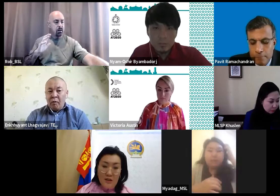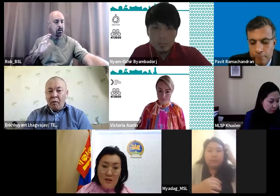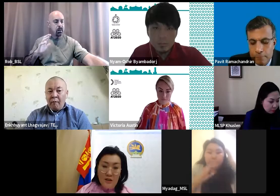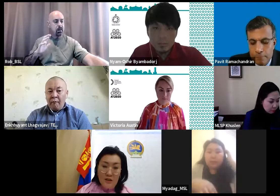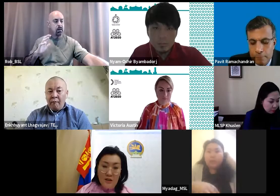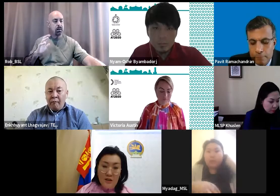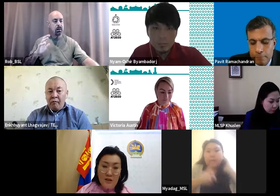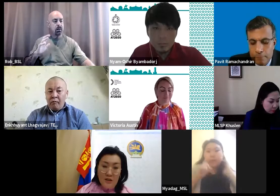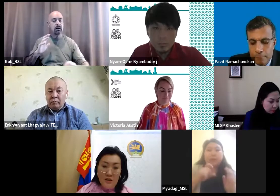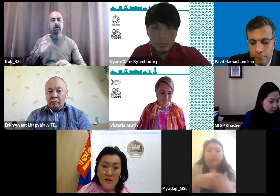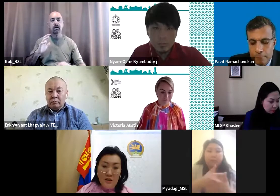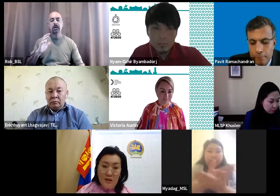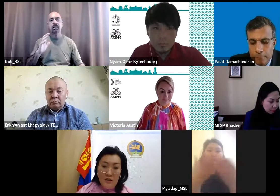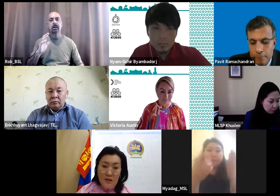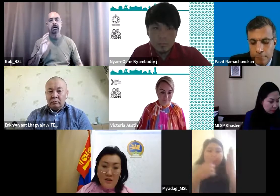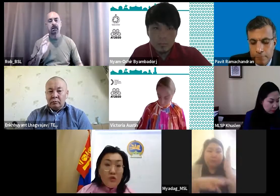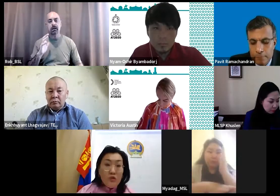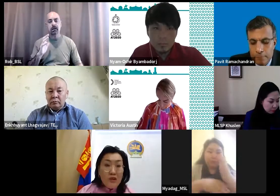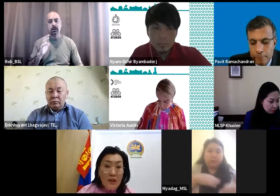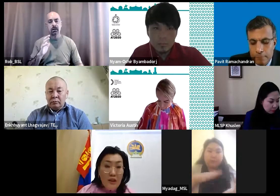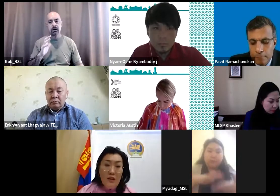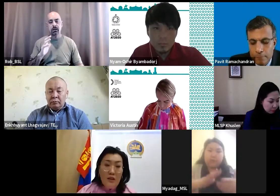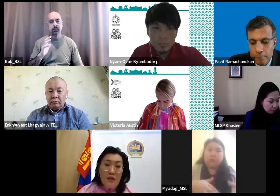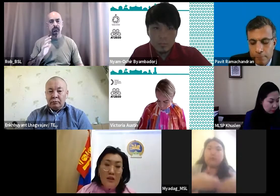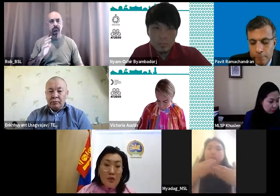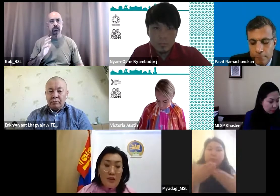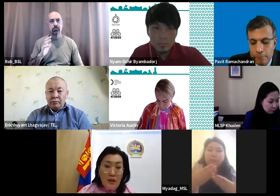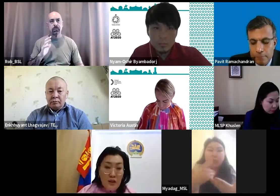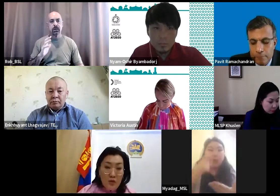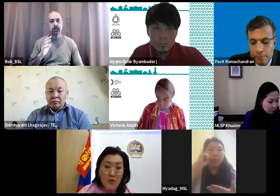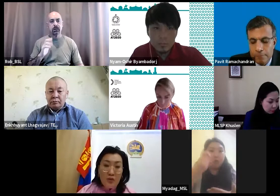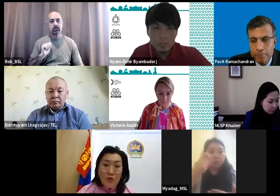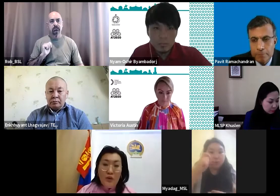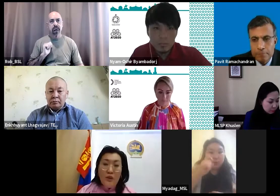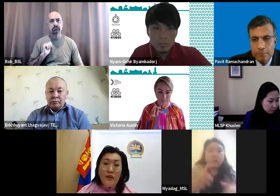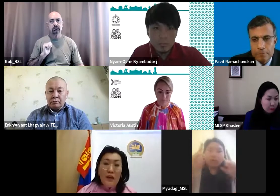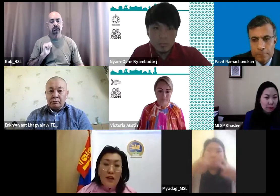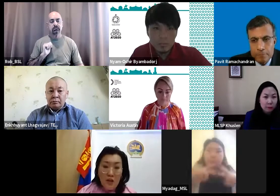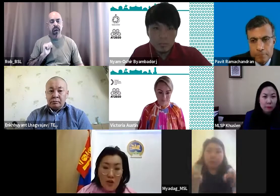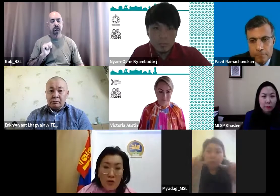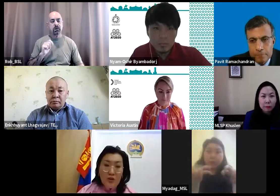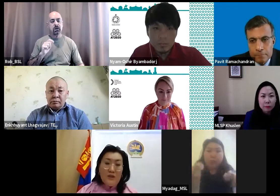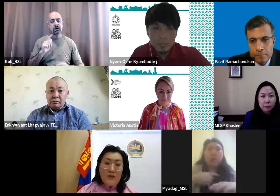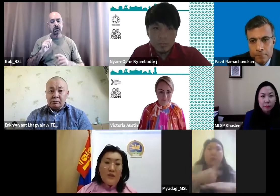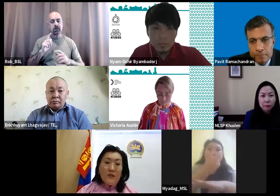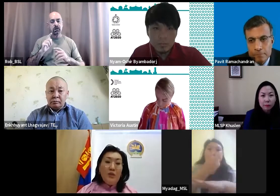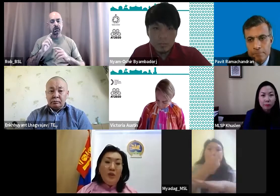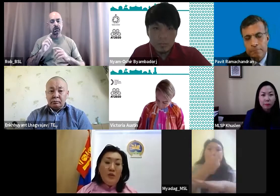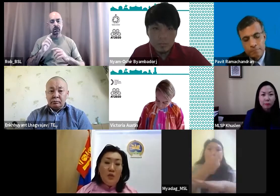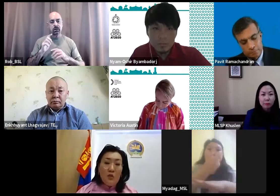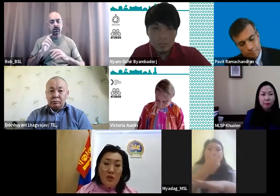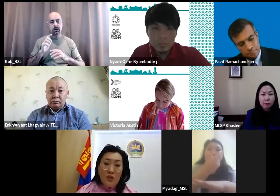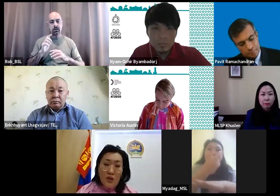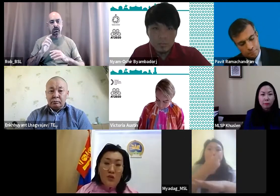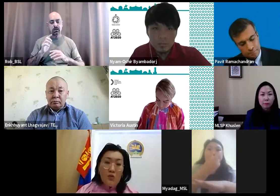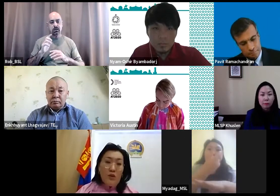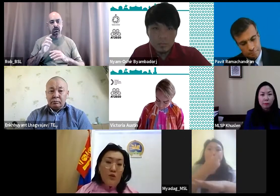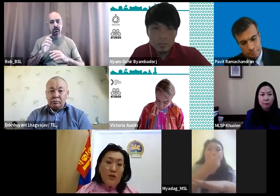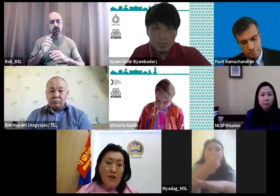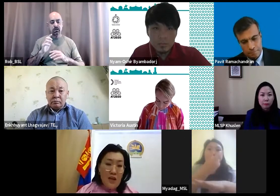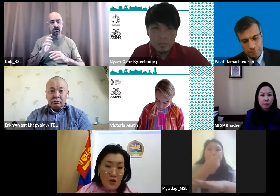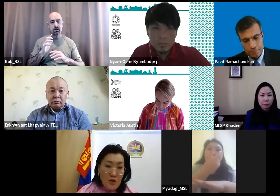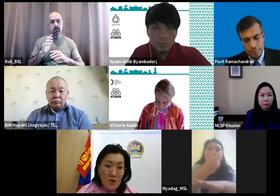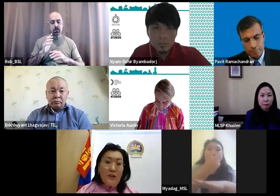энэ танилцуулж байгаа үнэлгээ, судалгааны үр дүн яг одоо цагт бид хүртээмжийн тухай